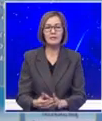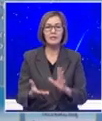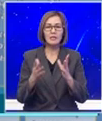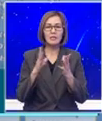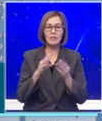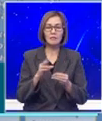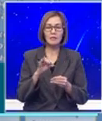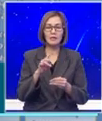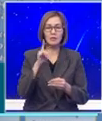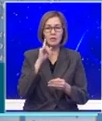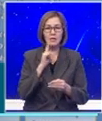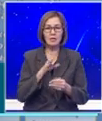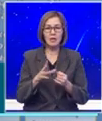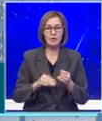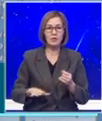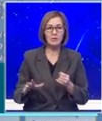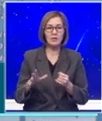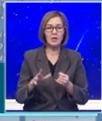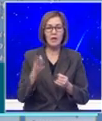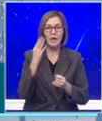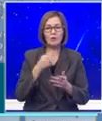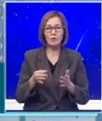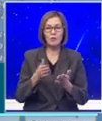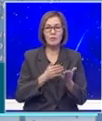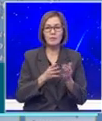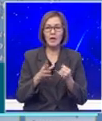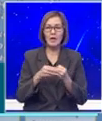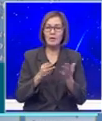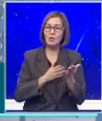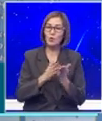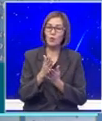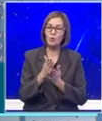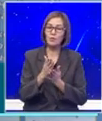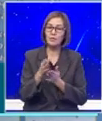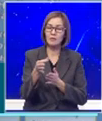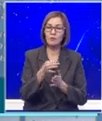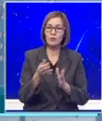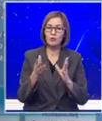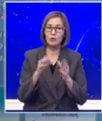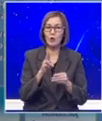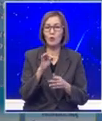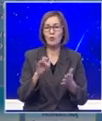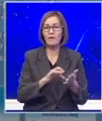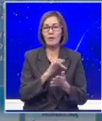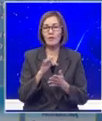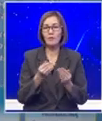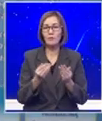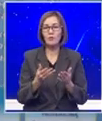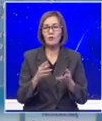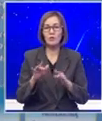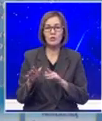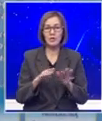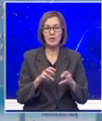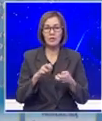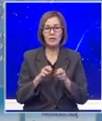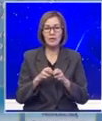Еңбекші Қазақ ауданы, жалпы Алматы облысы аграрлық облыс қой. Негізгі кешегі де Қонаев қаласында да бүгінде көтеріліп отырған шаруалардың